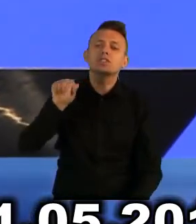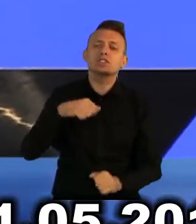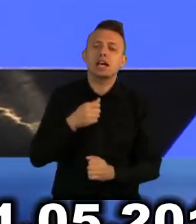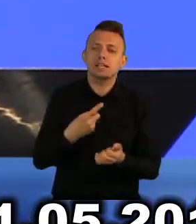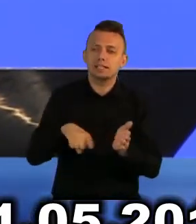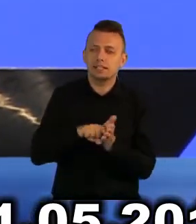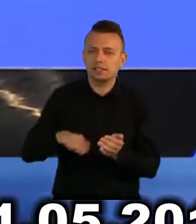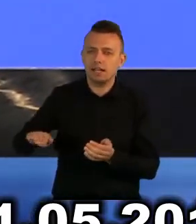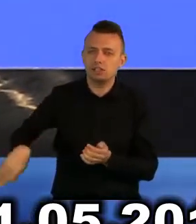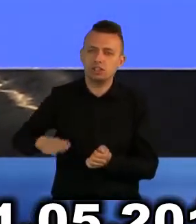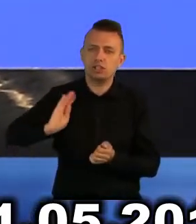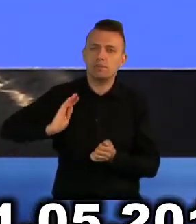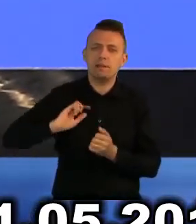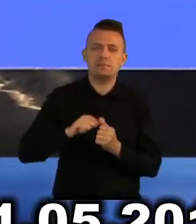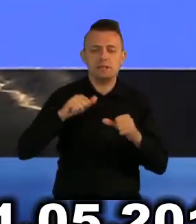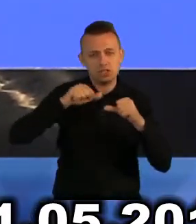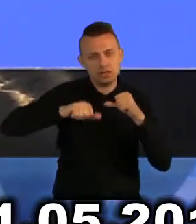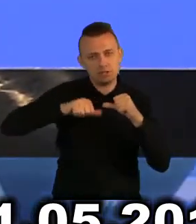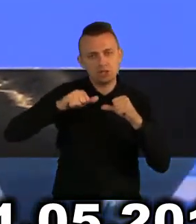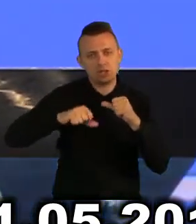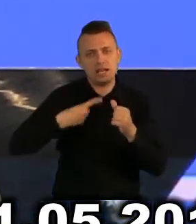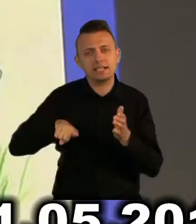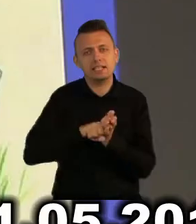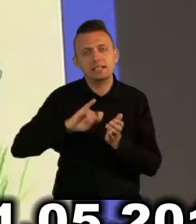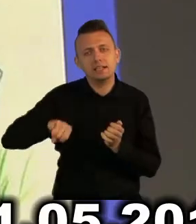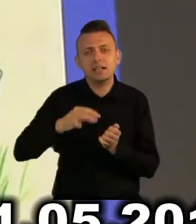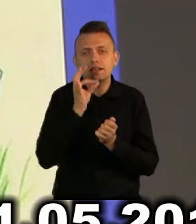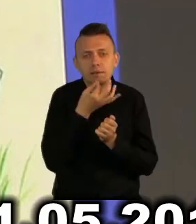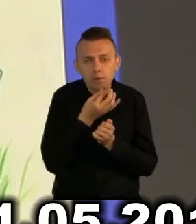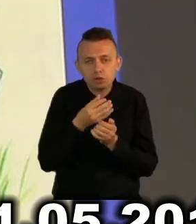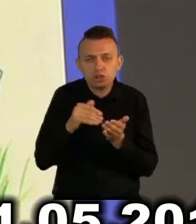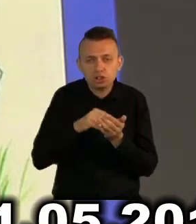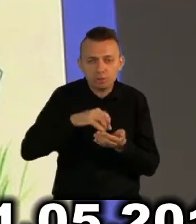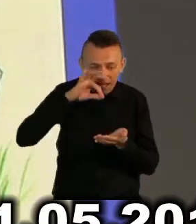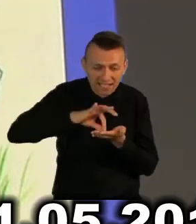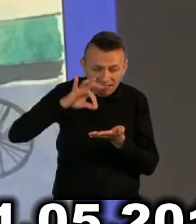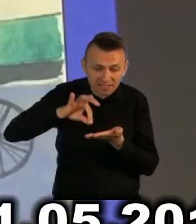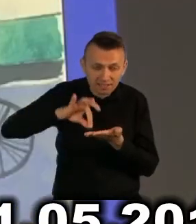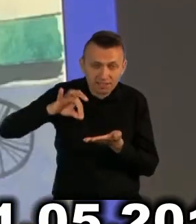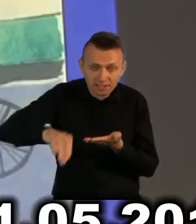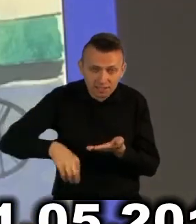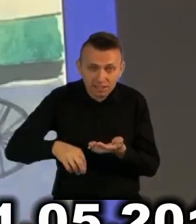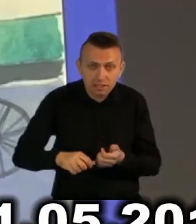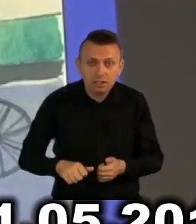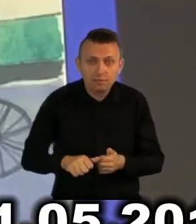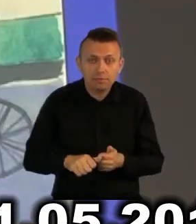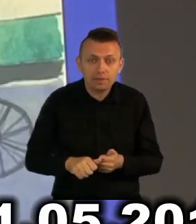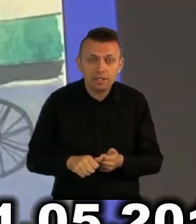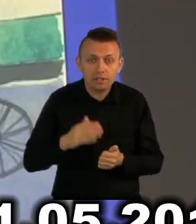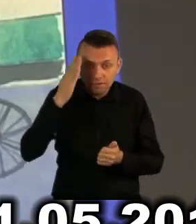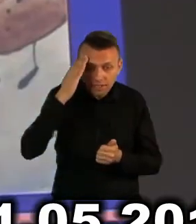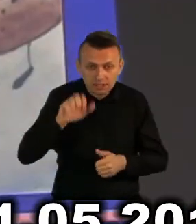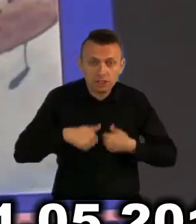Przedszkolaki. To właśnie w najmłodszych musimy zasiać to ziarno roztropności, aby móc w przyszłości zbierać